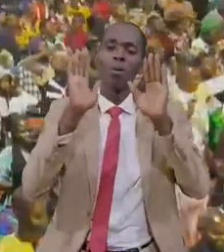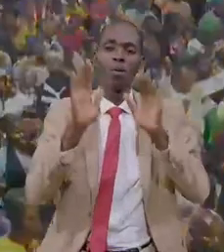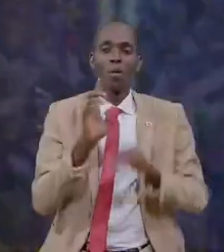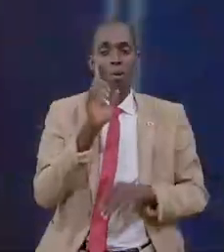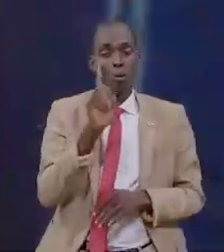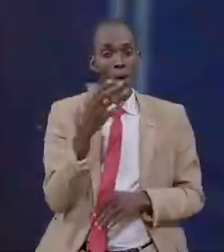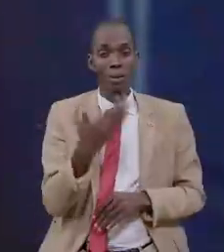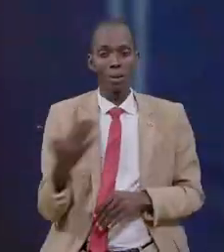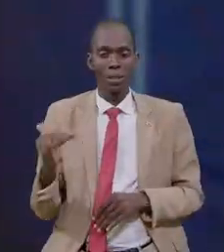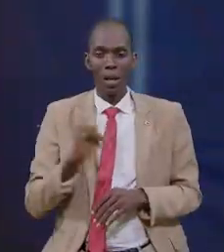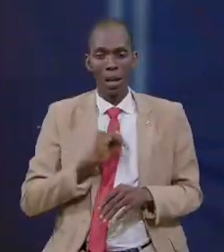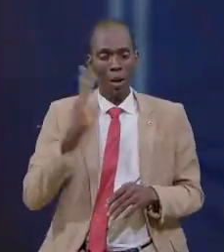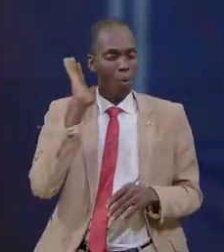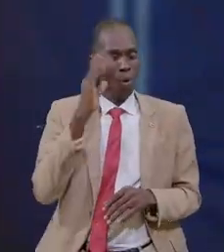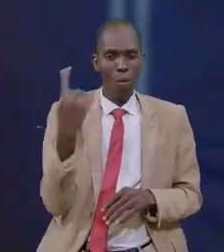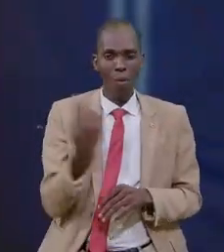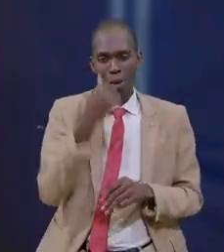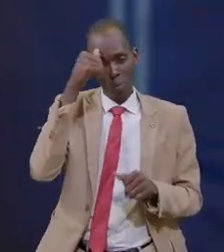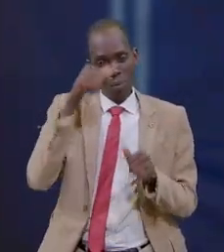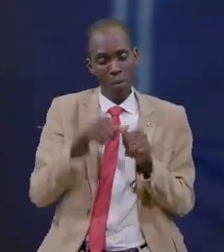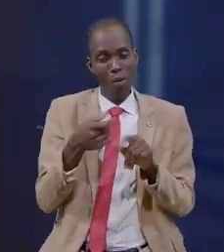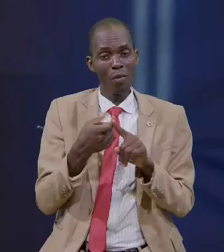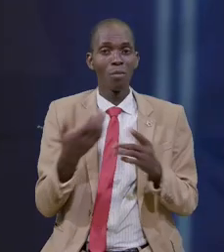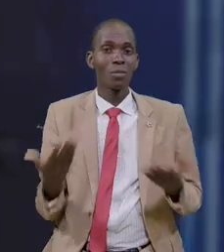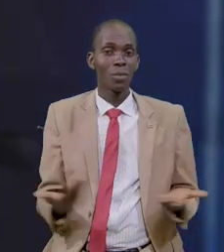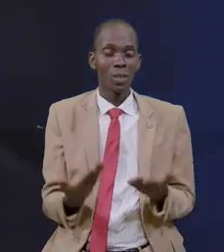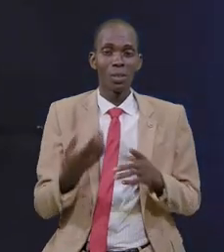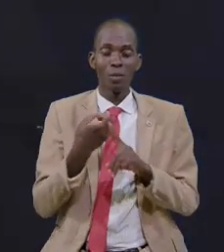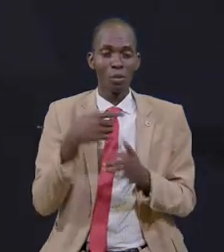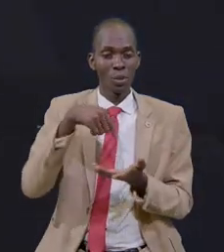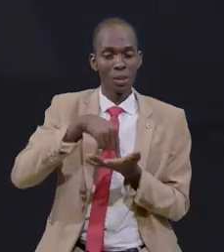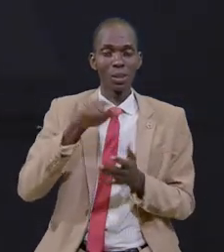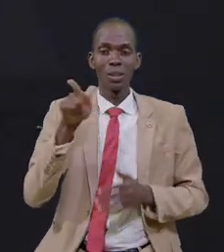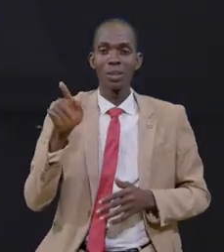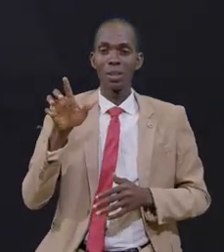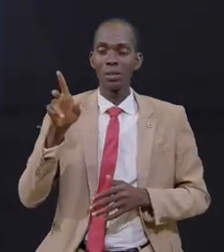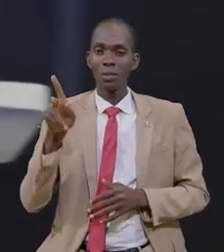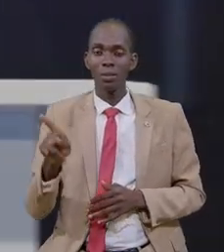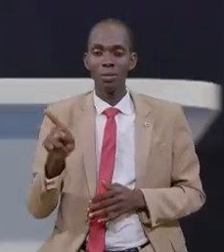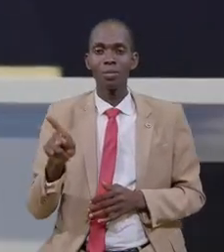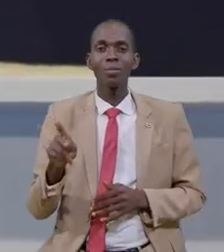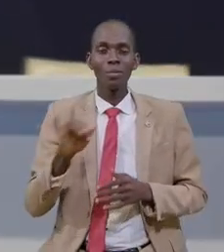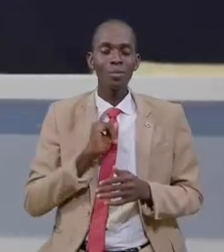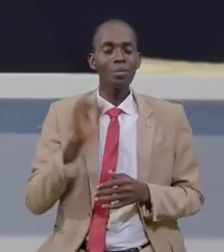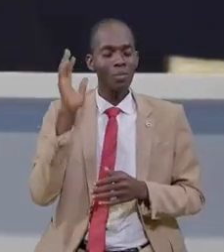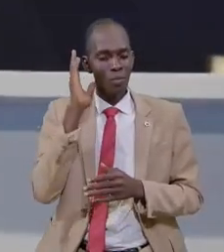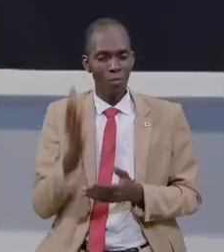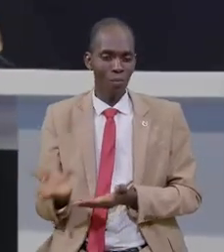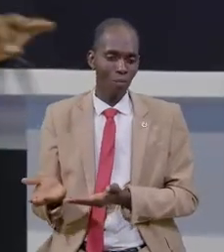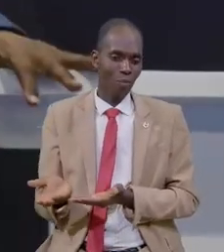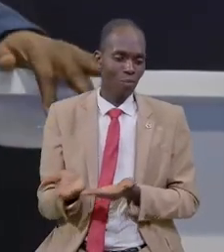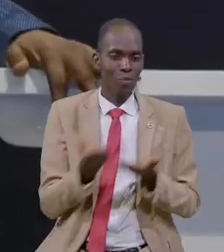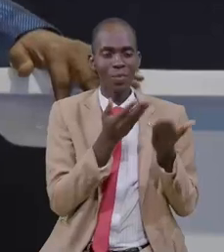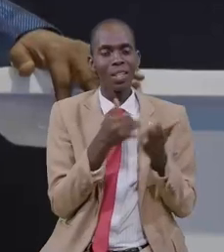Une chose que je repars avec dans ce programme, et j'amènerai ça